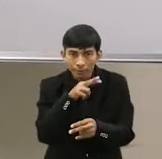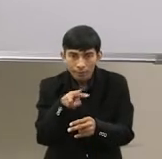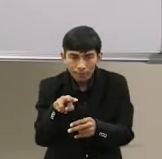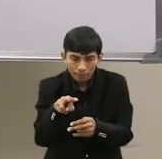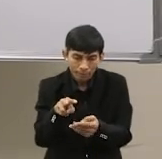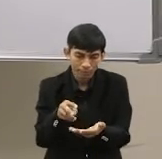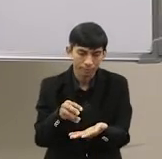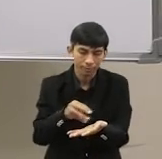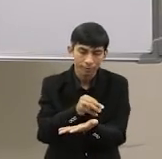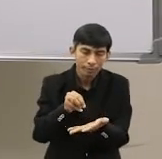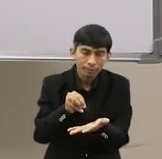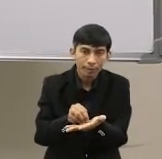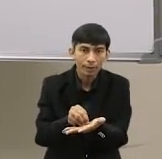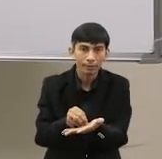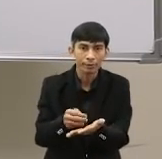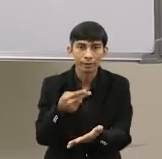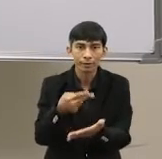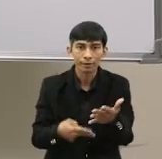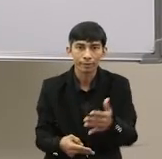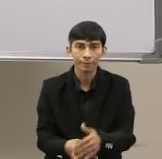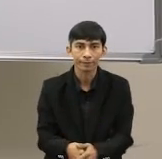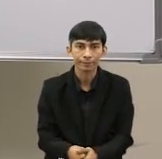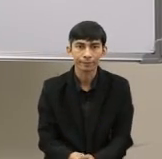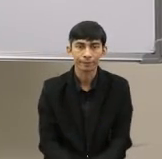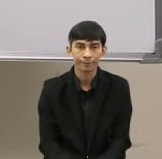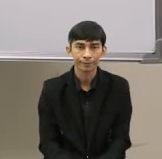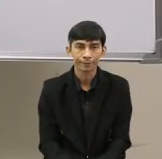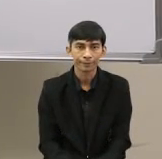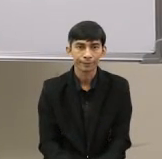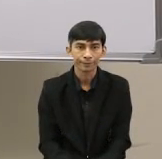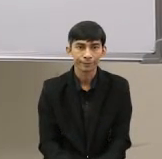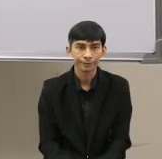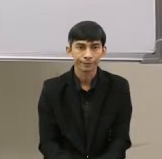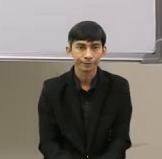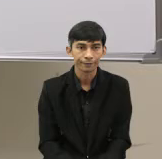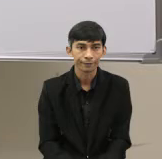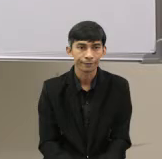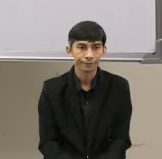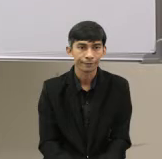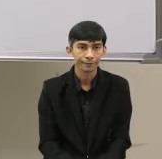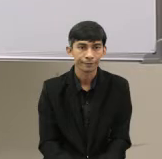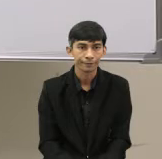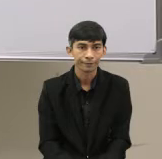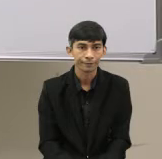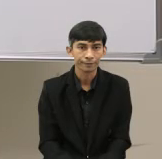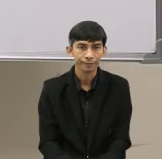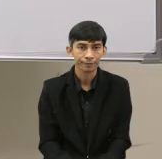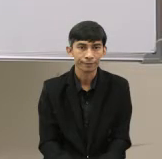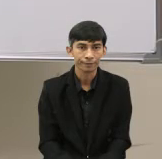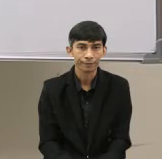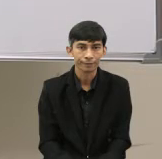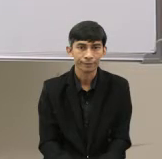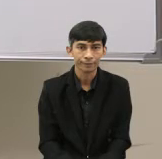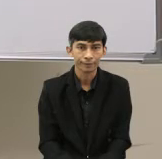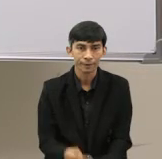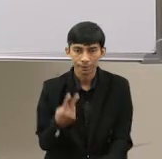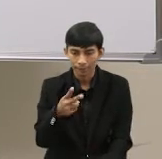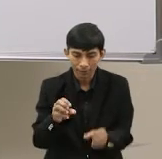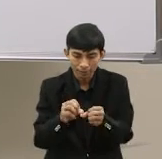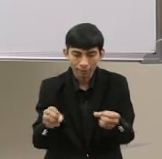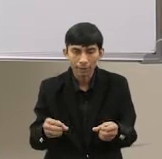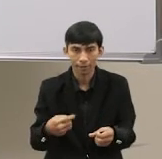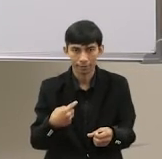chia pro man vị thi ở vậy man vị thi ấy chà mơ mà là bạc lệ nè cứu cứ chia pro man vị